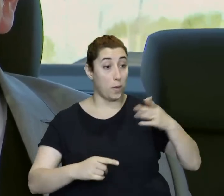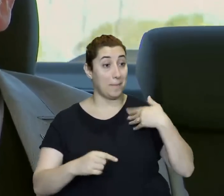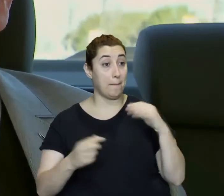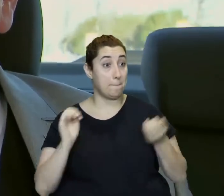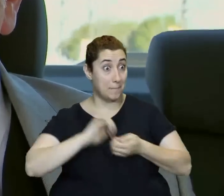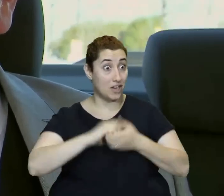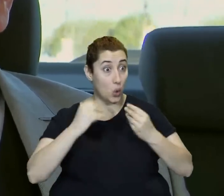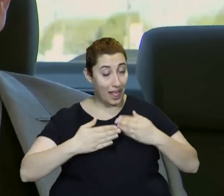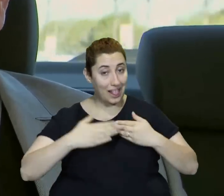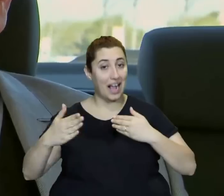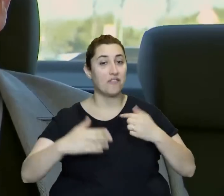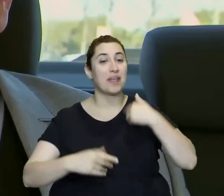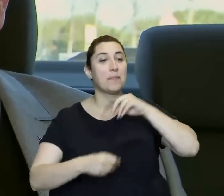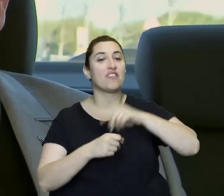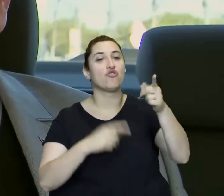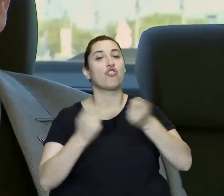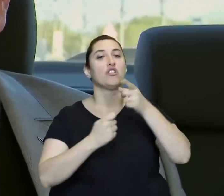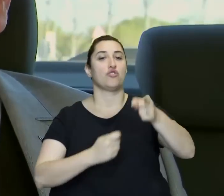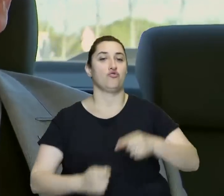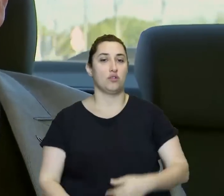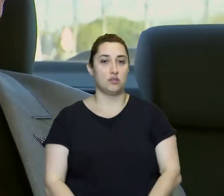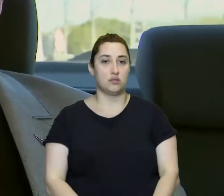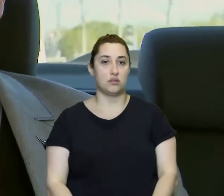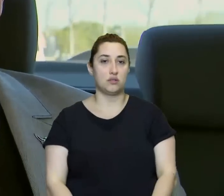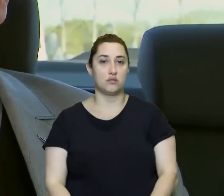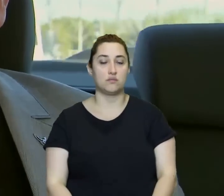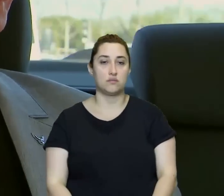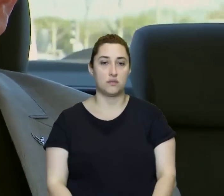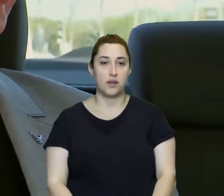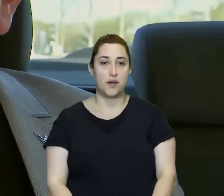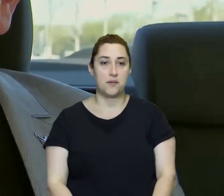kadar benim için çalışacaksın.